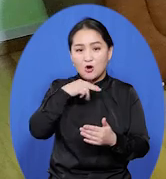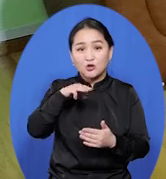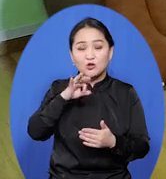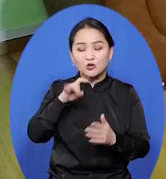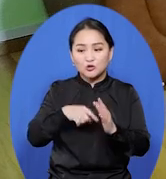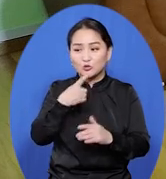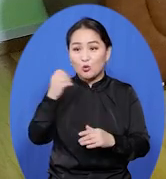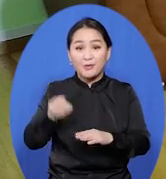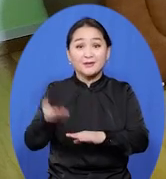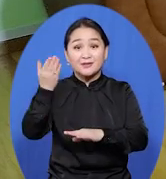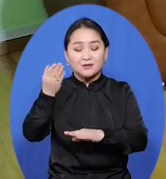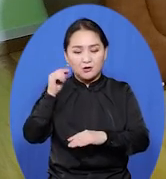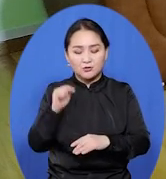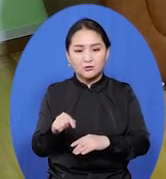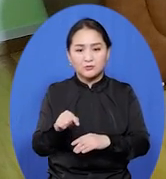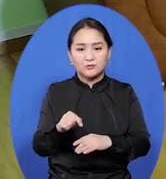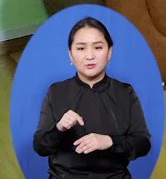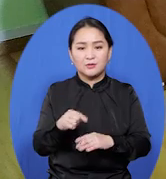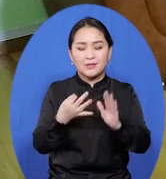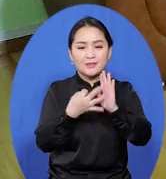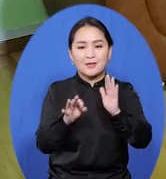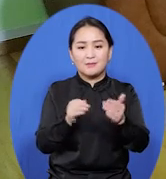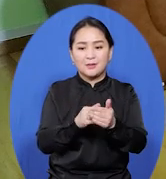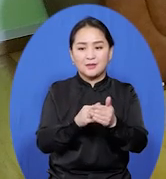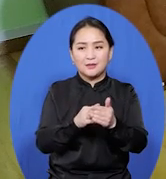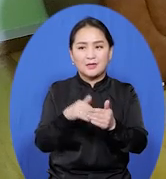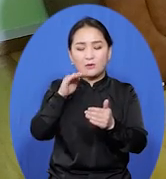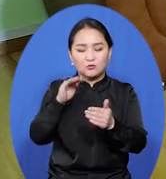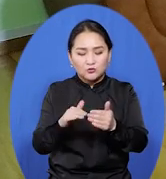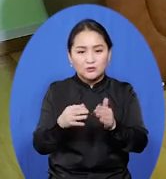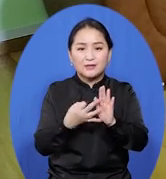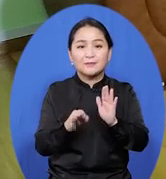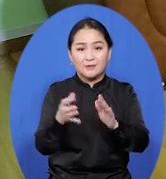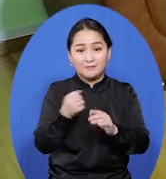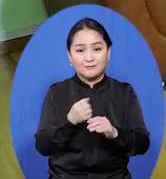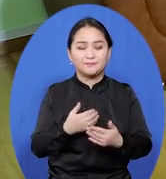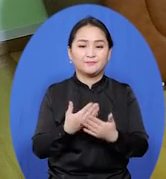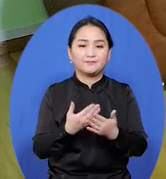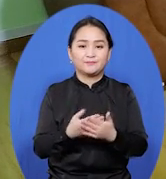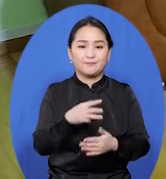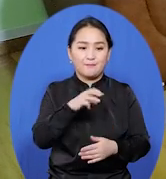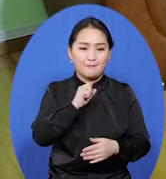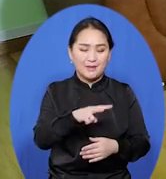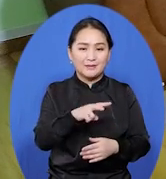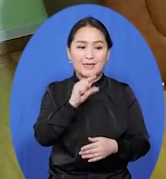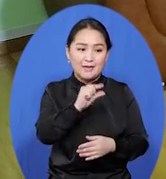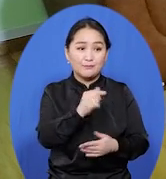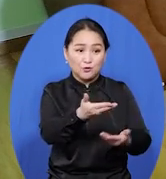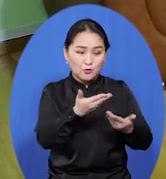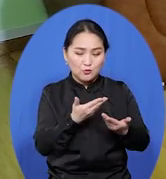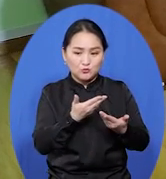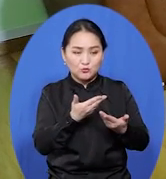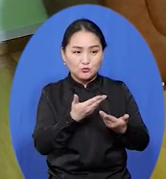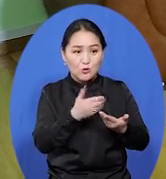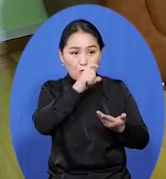охин төлөг нэг 100 мянгаас дээш зарагдаж байгаа шүү дээ. Одоо бол тэгэхээр бид нар 80 мянгаас сэтрүүлэхгүй авч өгөх гэдэг юм уу. За ингээд малаа бас хямдхан өгж байгаа